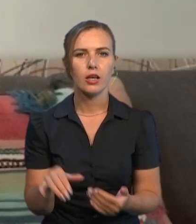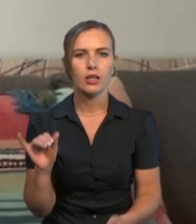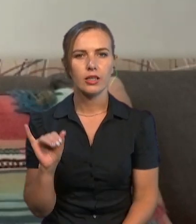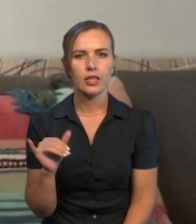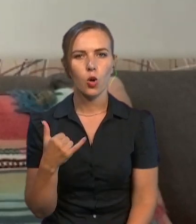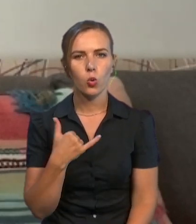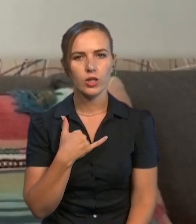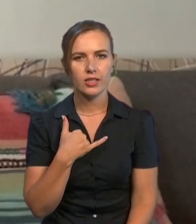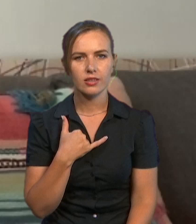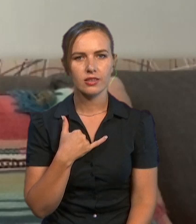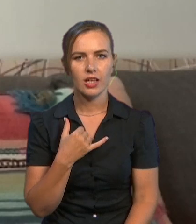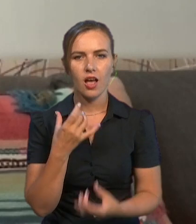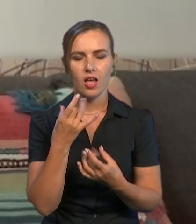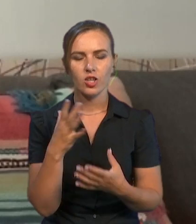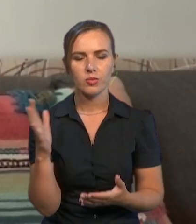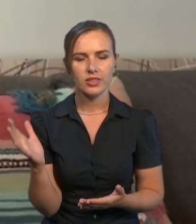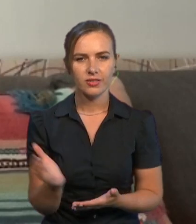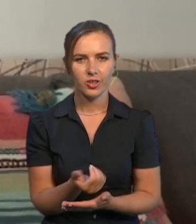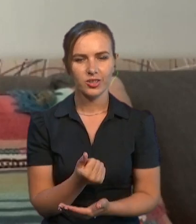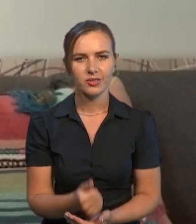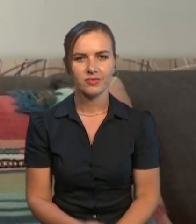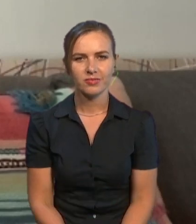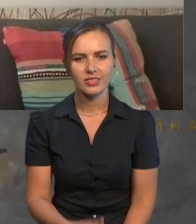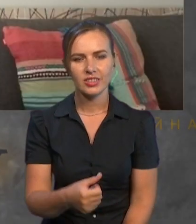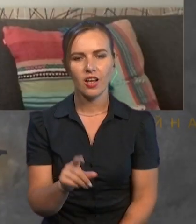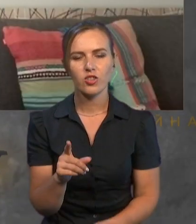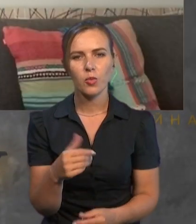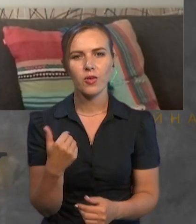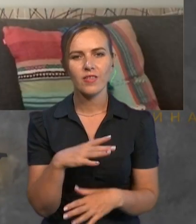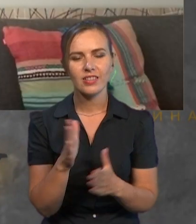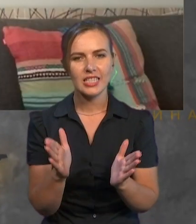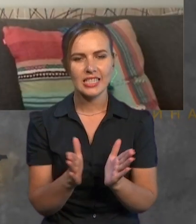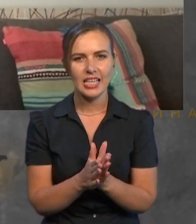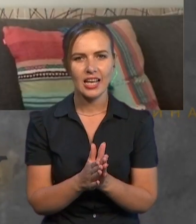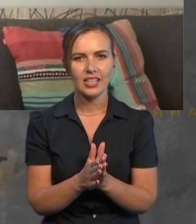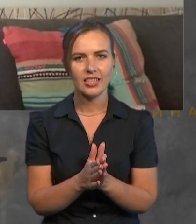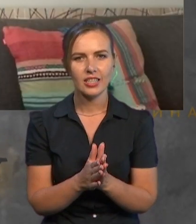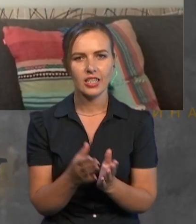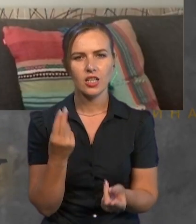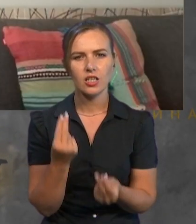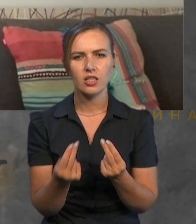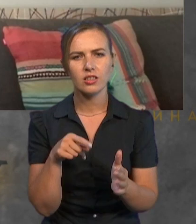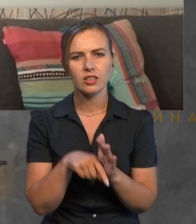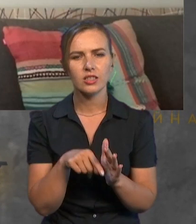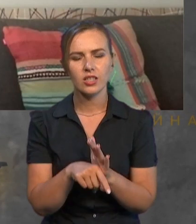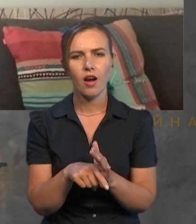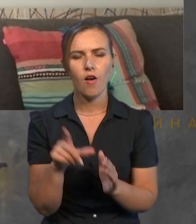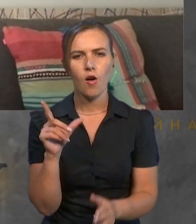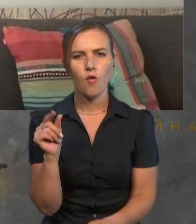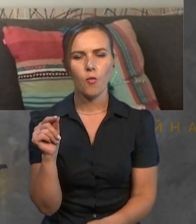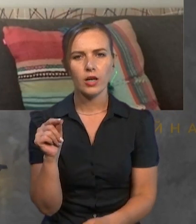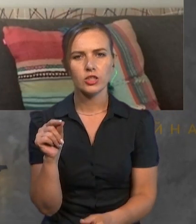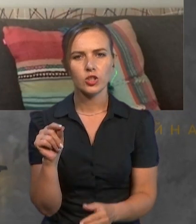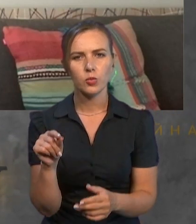нас добре виходило. А в чому взагалі специфіка гри в парному розряді? Чим